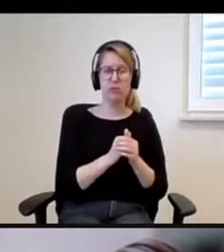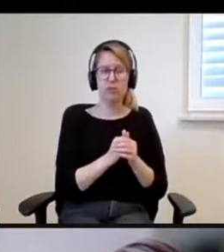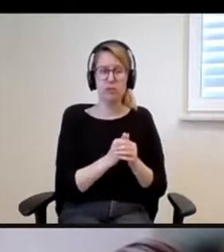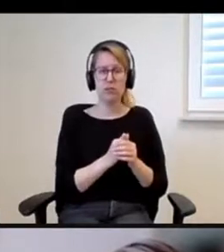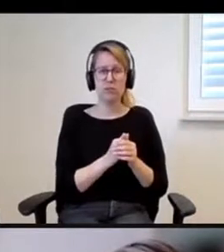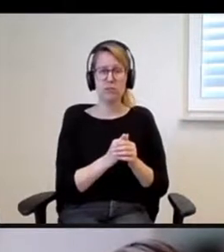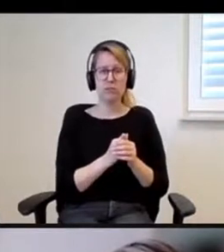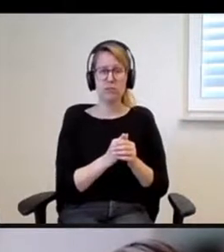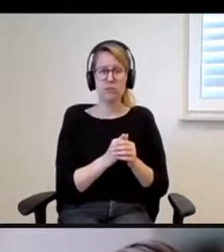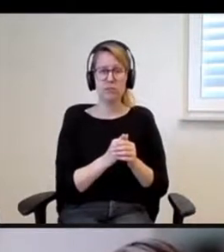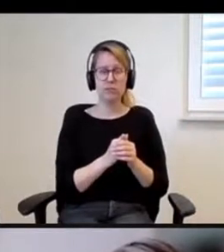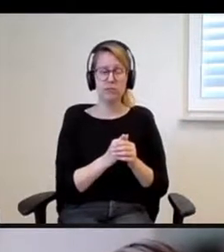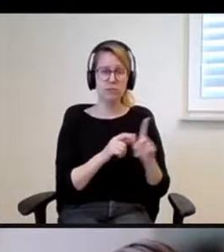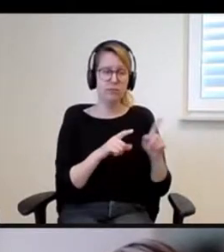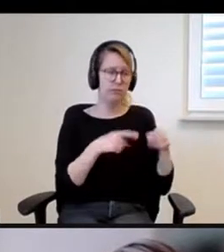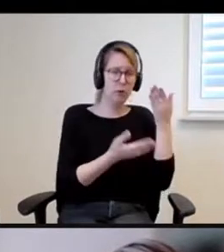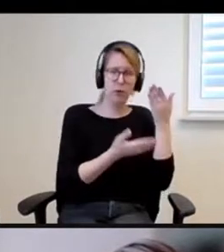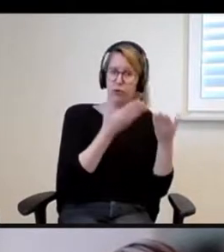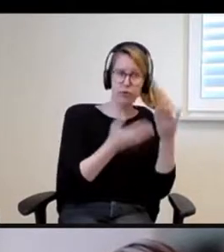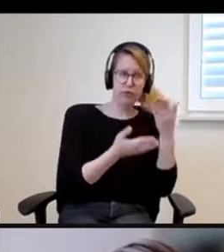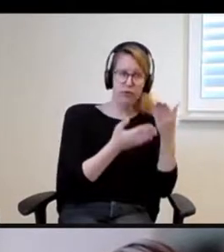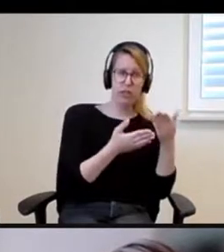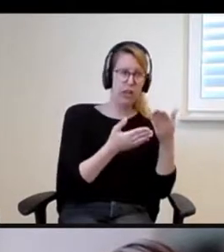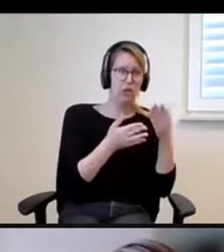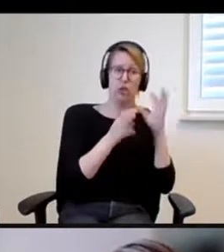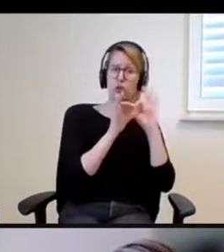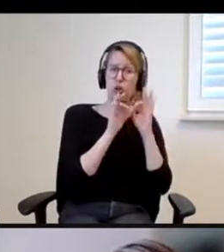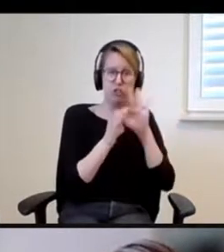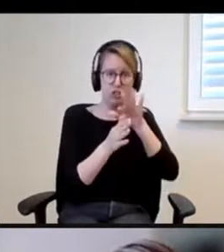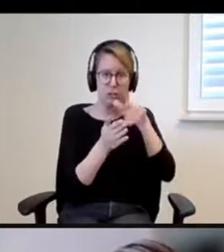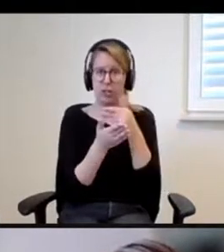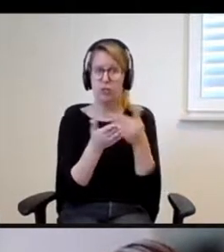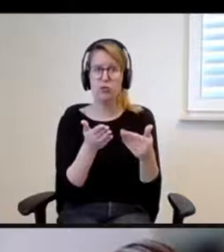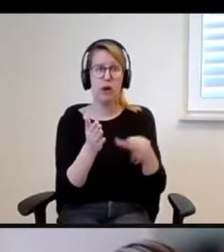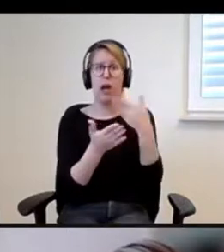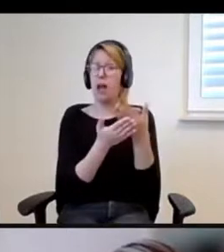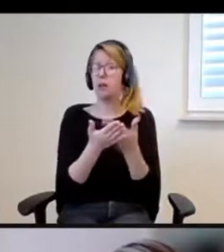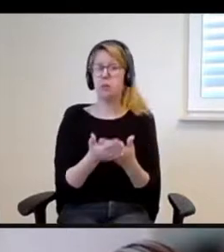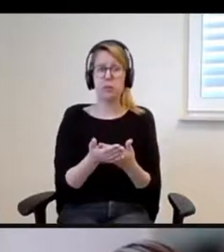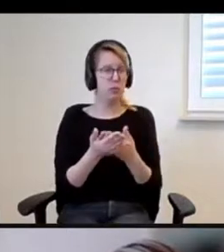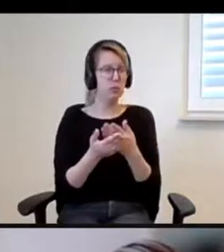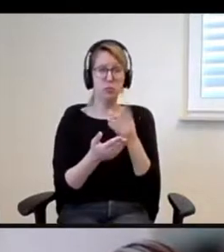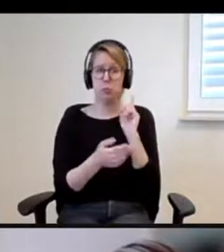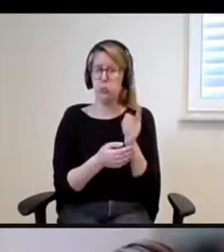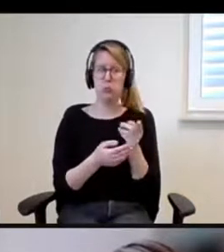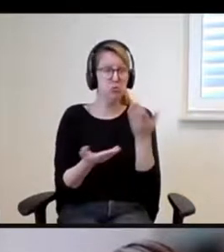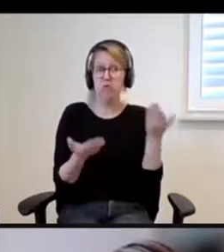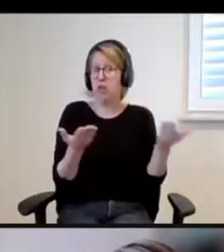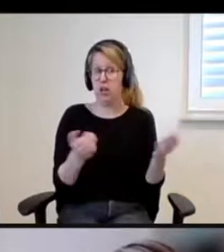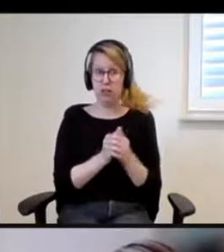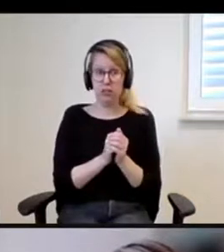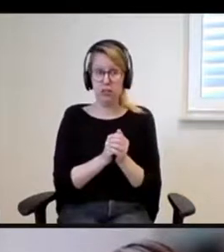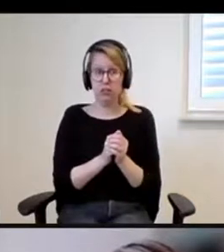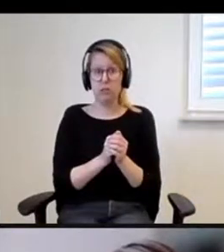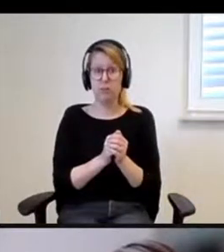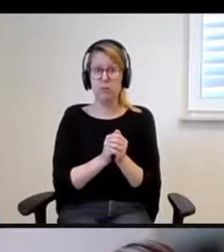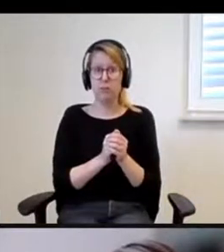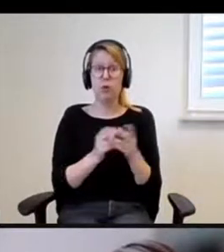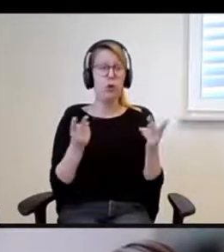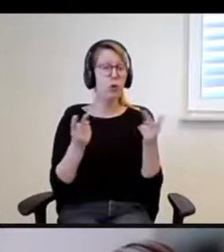que effectivement des conférences puissent être accessibles, mais pour d'autres aussi c'est des accompagnateurs